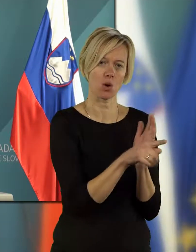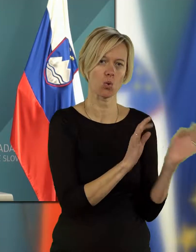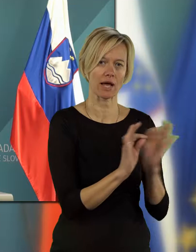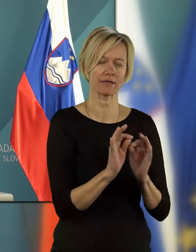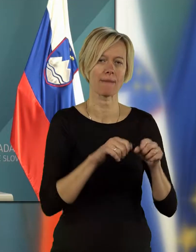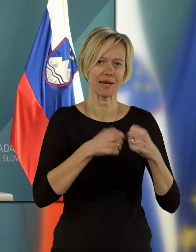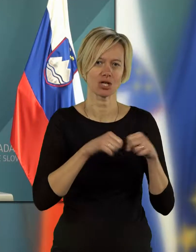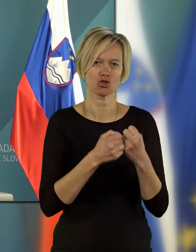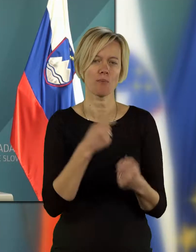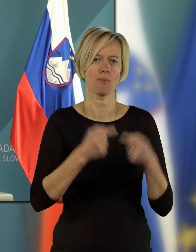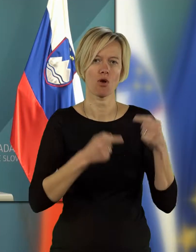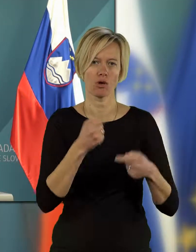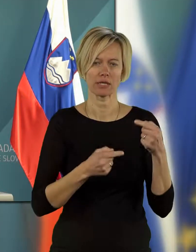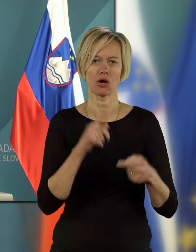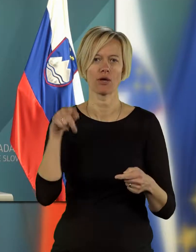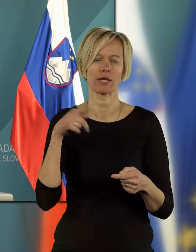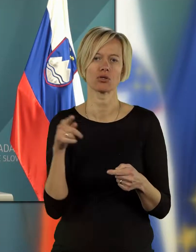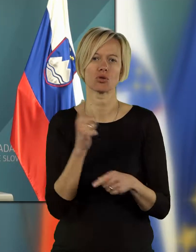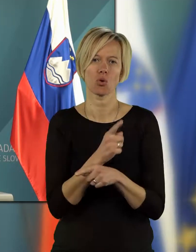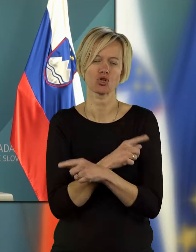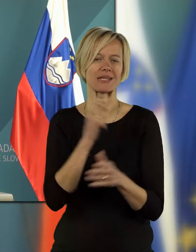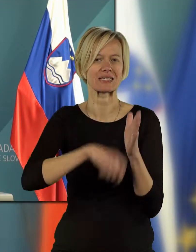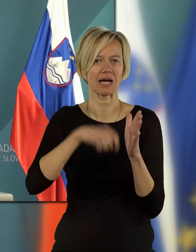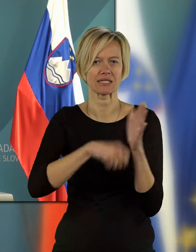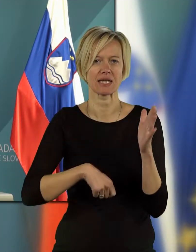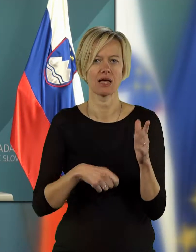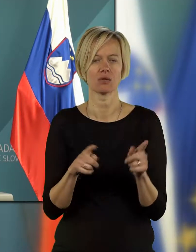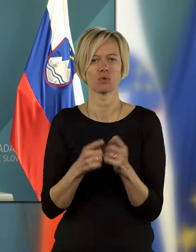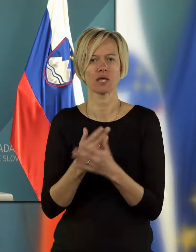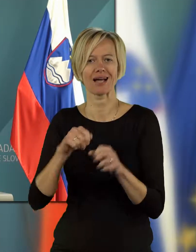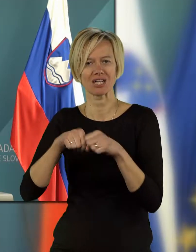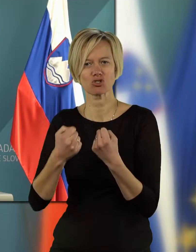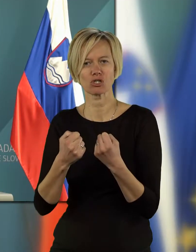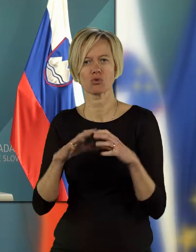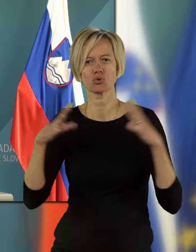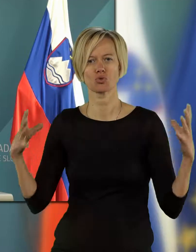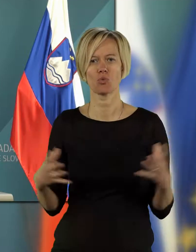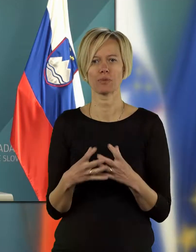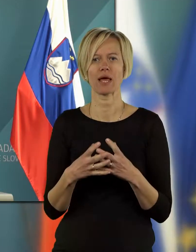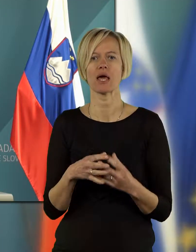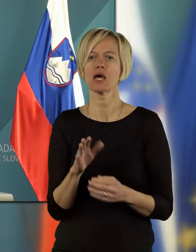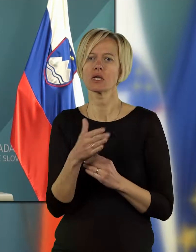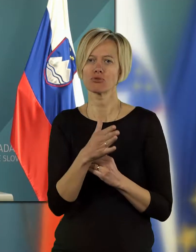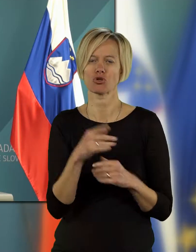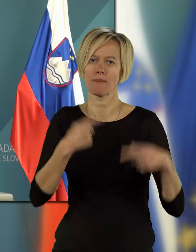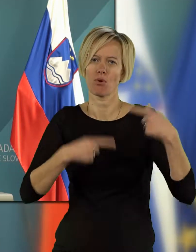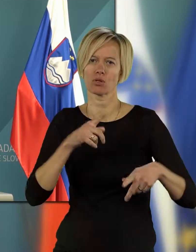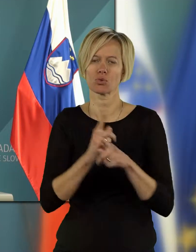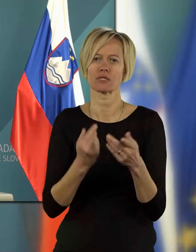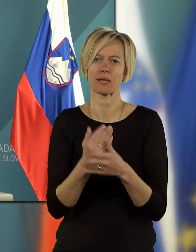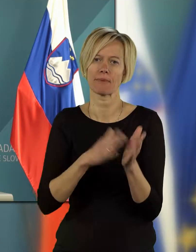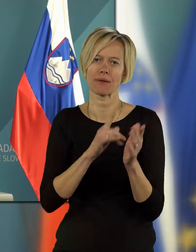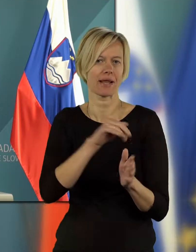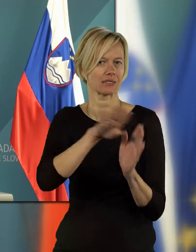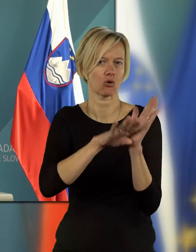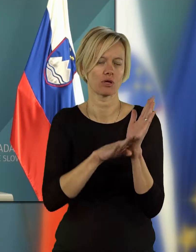pa urejata prekrškovno politiko in pa določata sankcije tako za kršitev skupne ribiške politike, kot pa